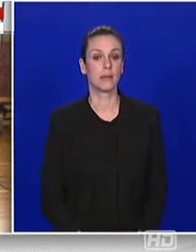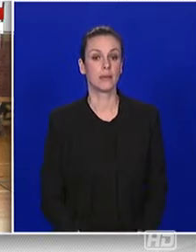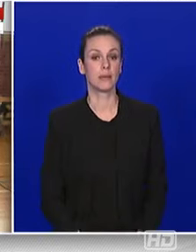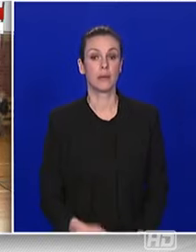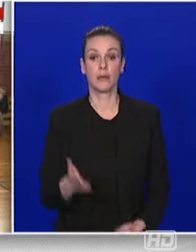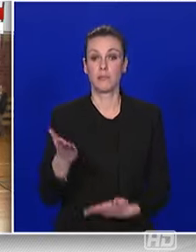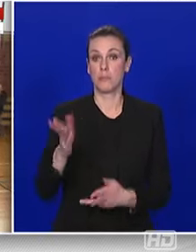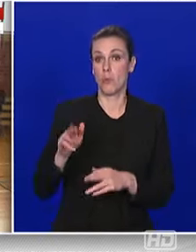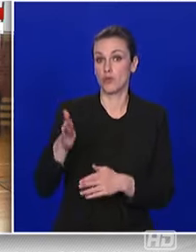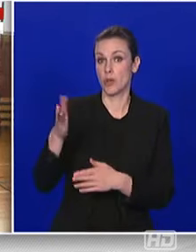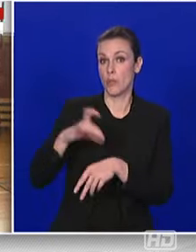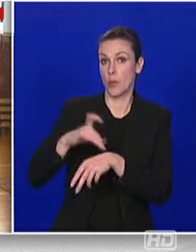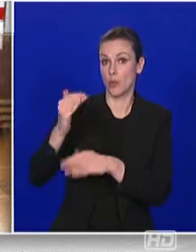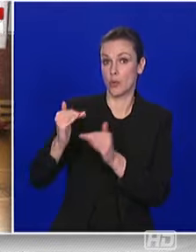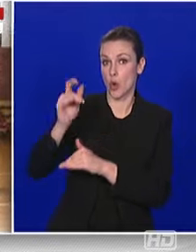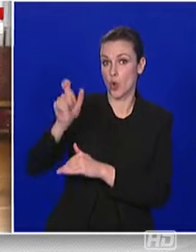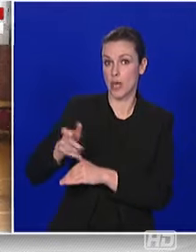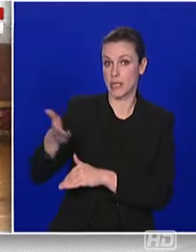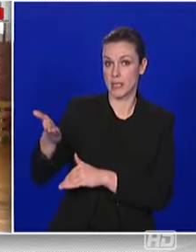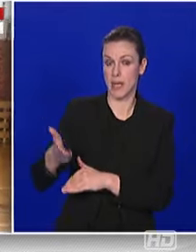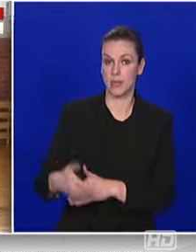evo može, doktorica vidi.